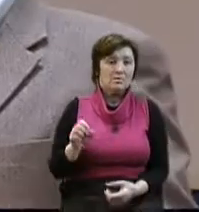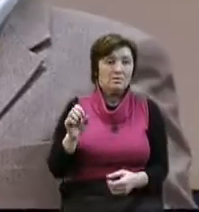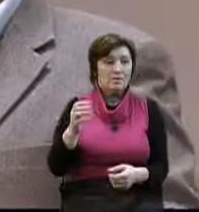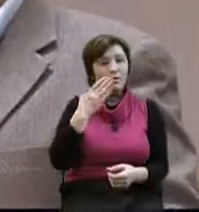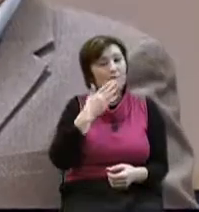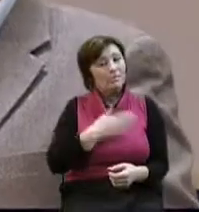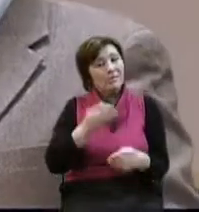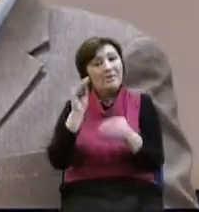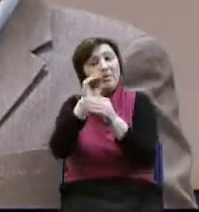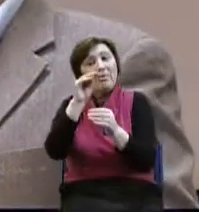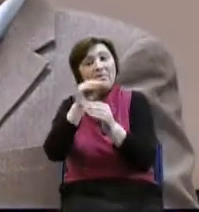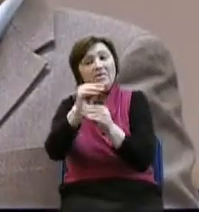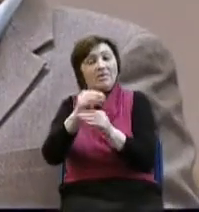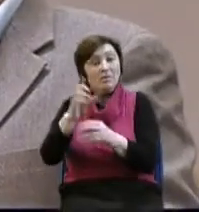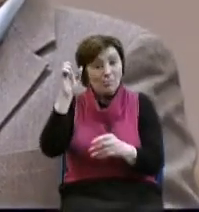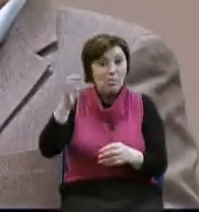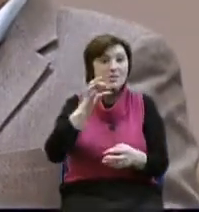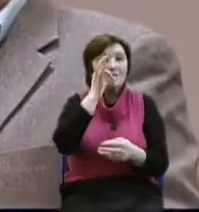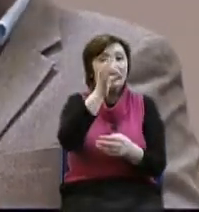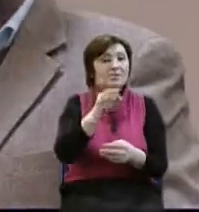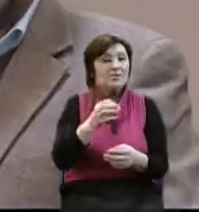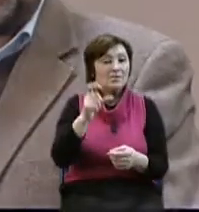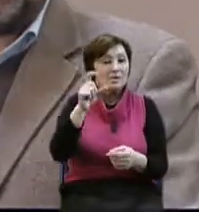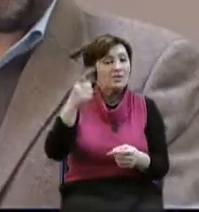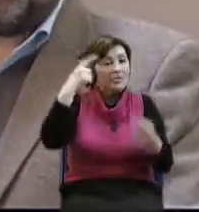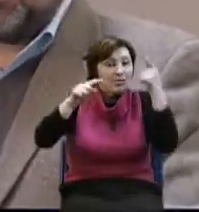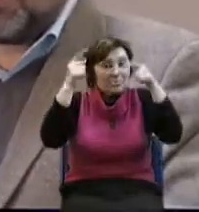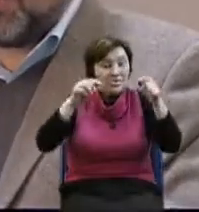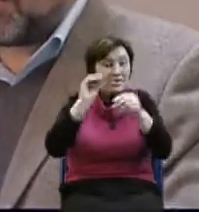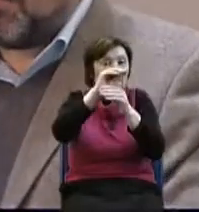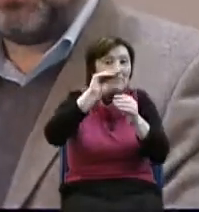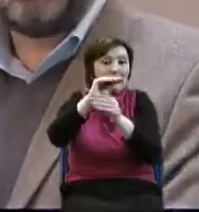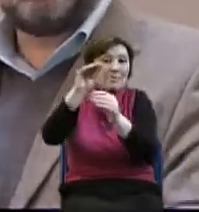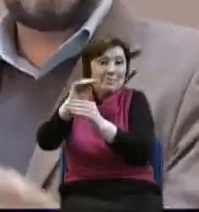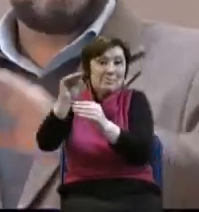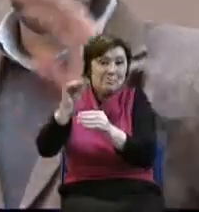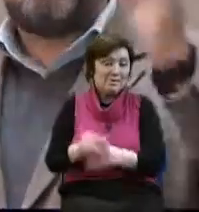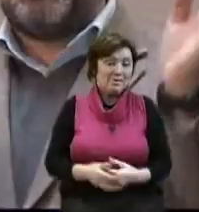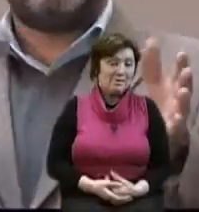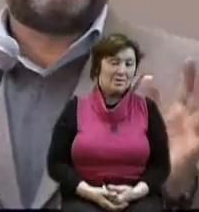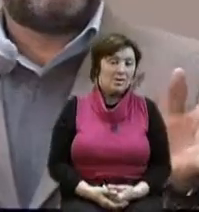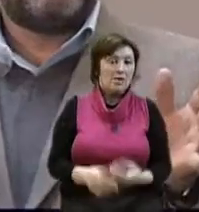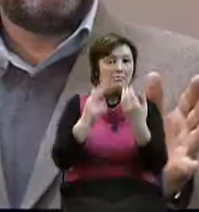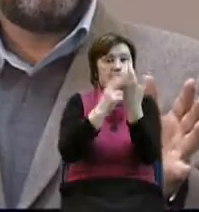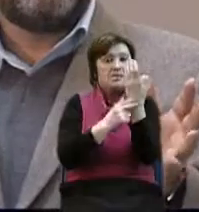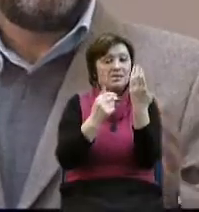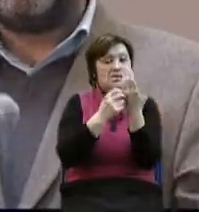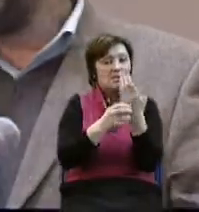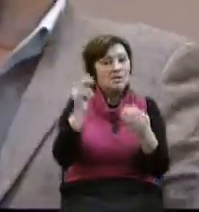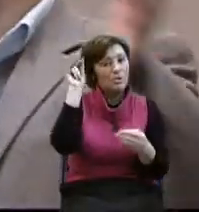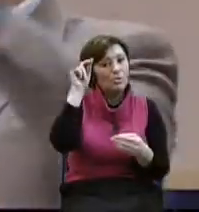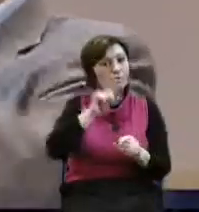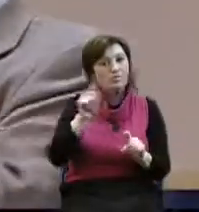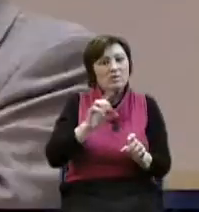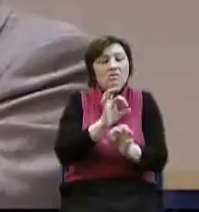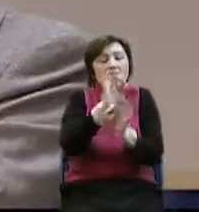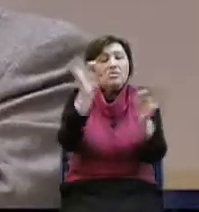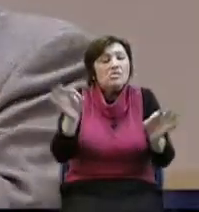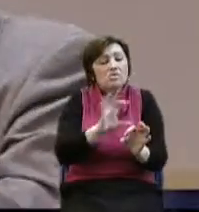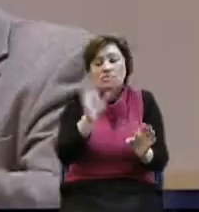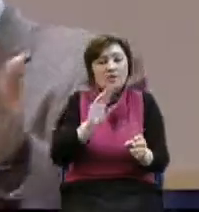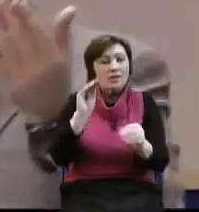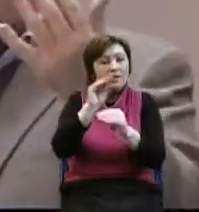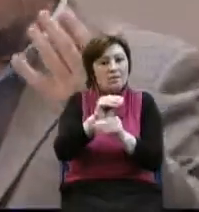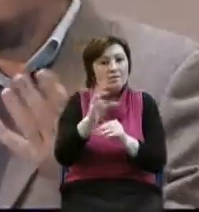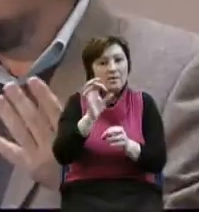добавить тому, что Бог уже сказал. А Писание учит нас, чтобы мы ничего не добавили и ничего не отбавили,